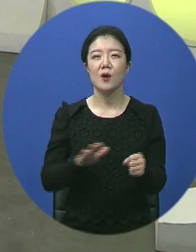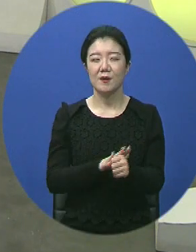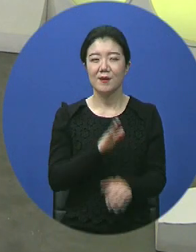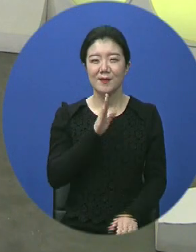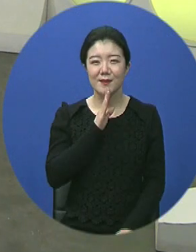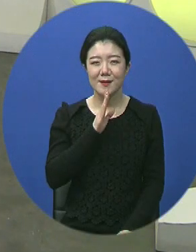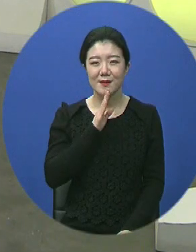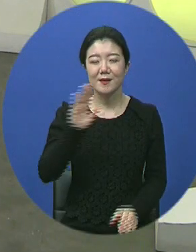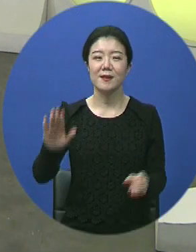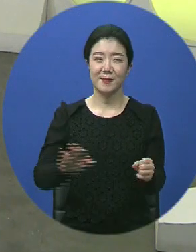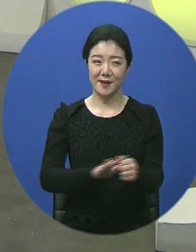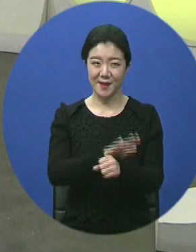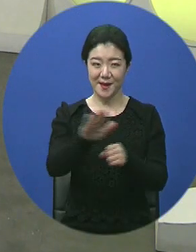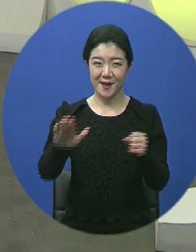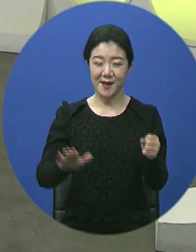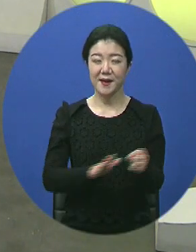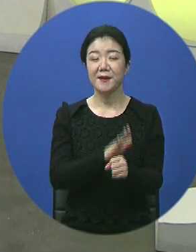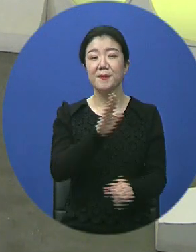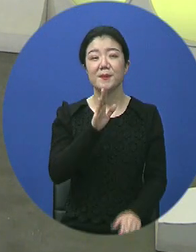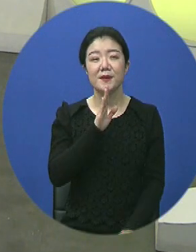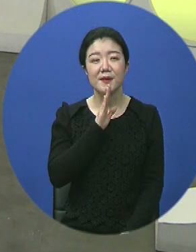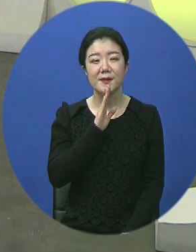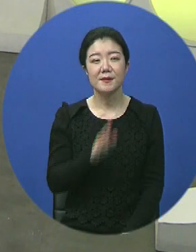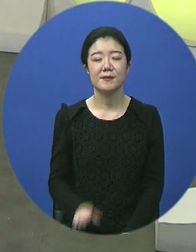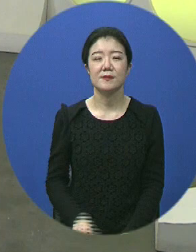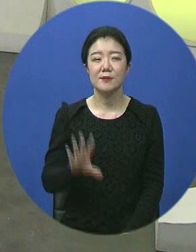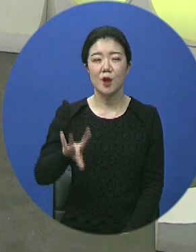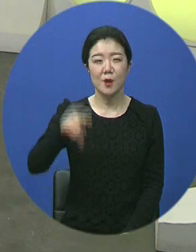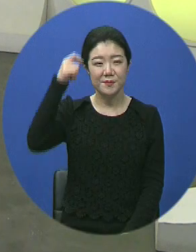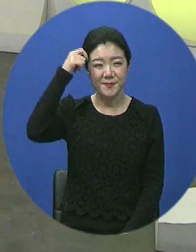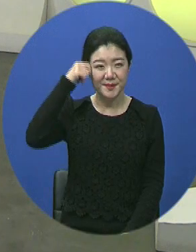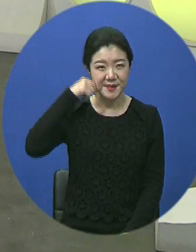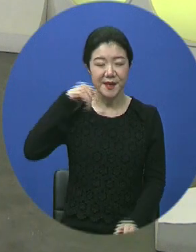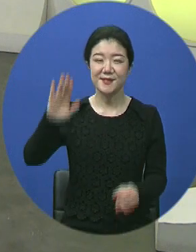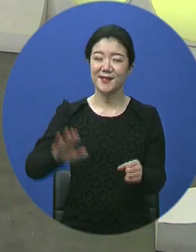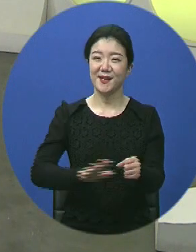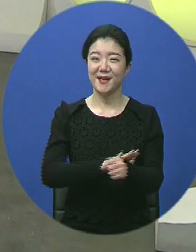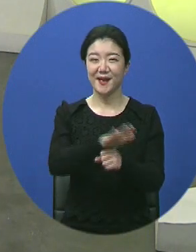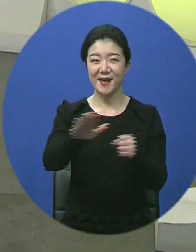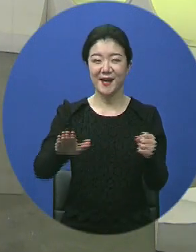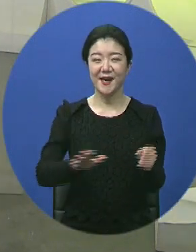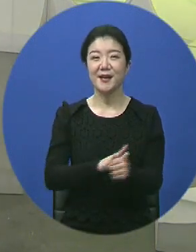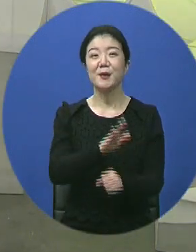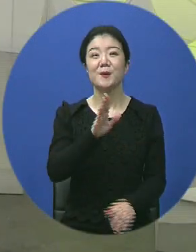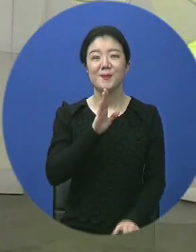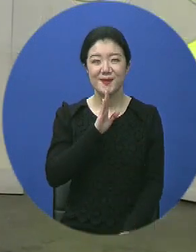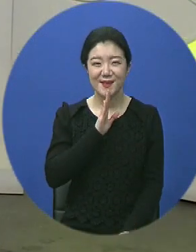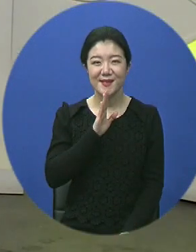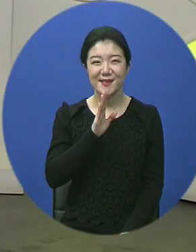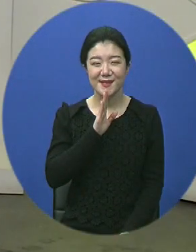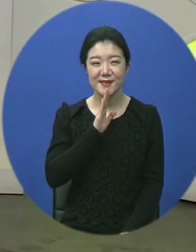사랑이었어, 사랑이었어. 처음 느낀 사랑이었어.